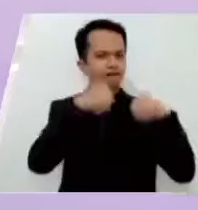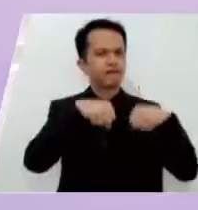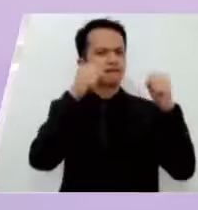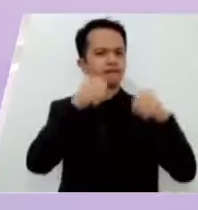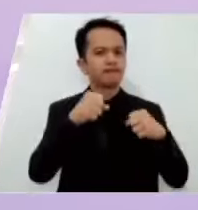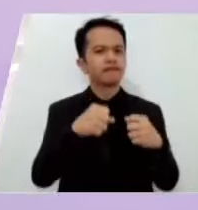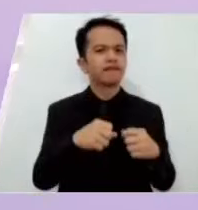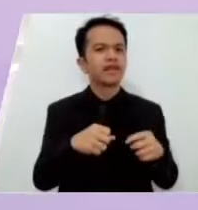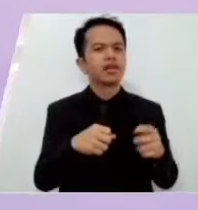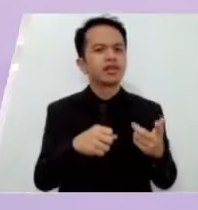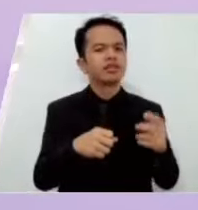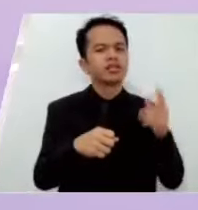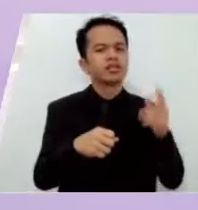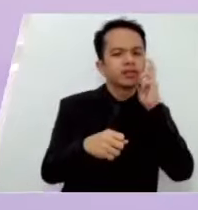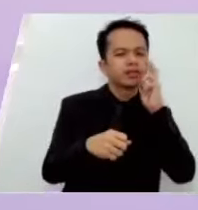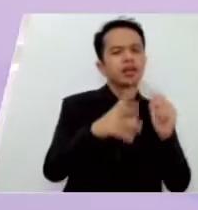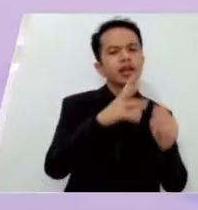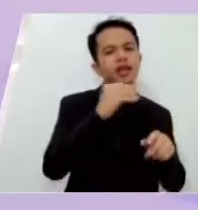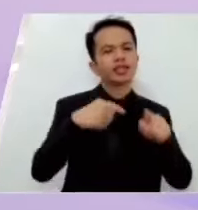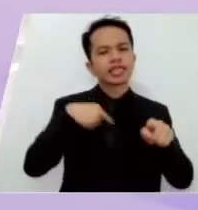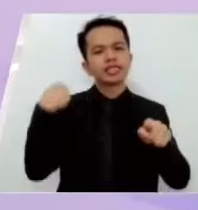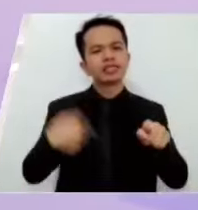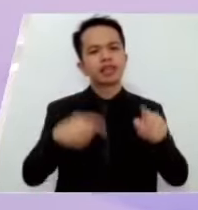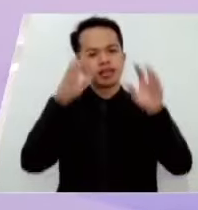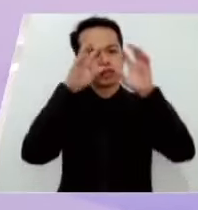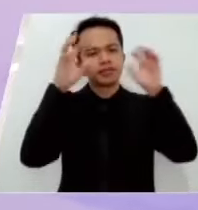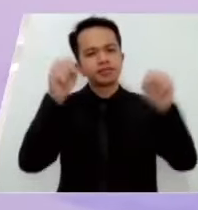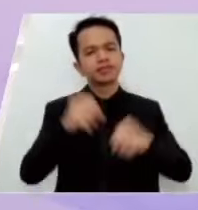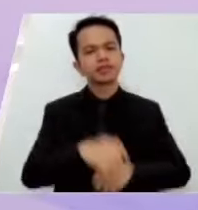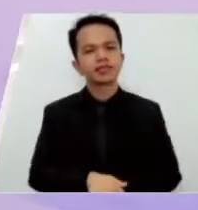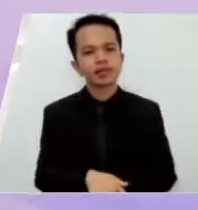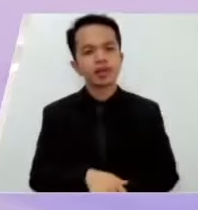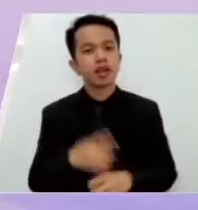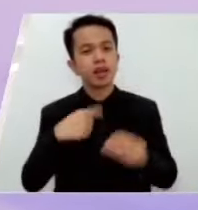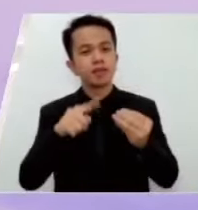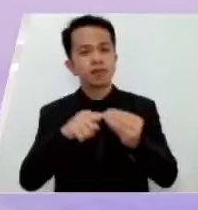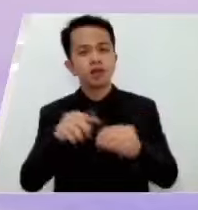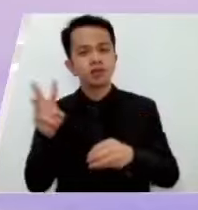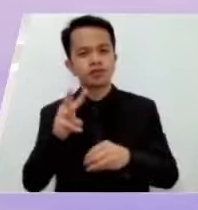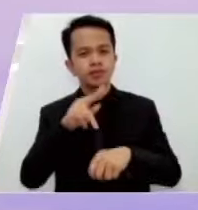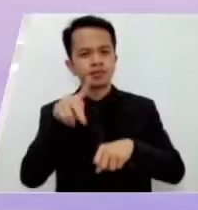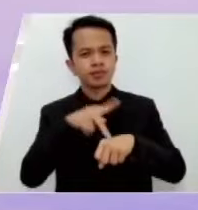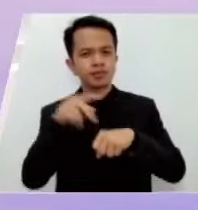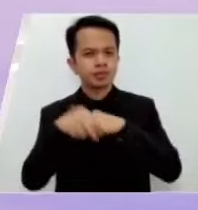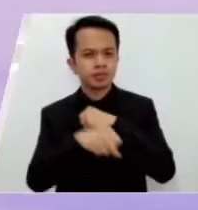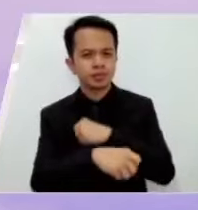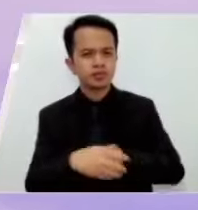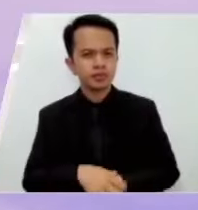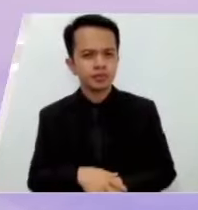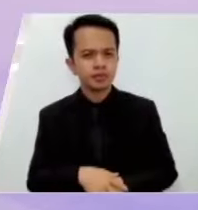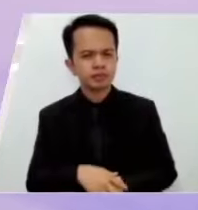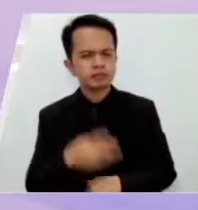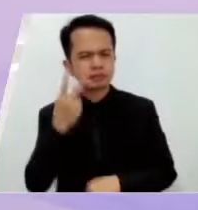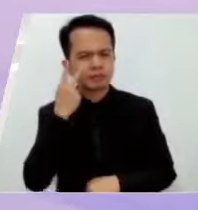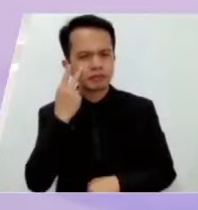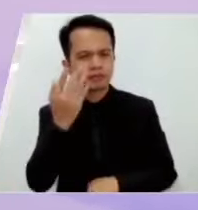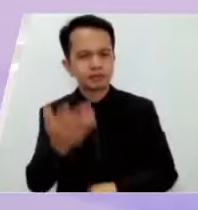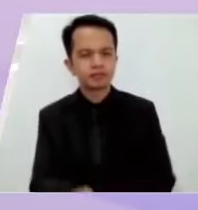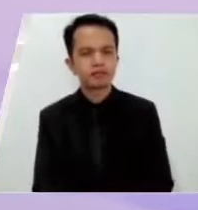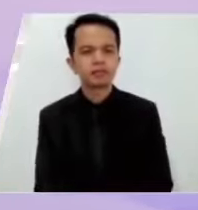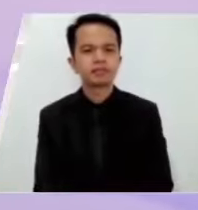Noy Pangulong Rodrigo Duterte at Chinese President Xi Jinping tungkol sa West Philippine Sea. Saksi, sina JP